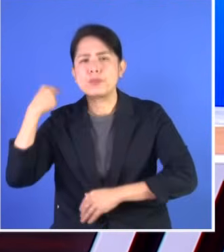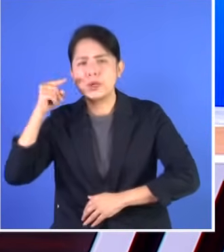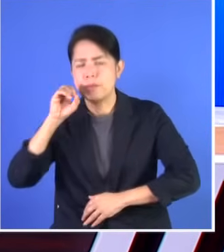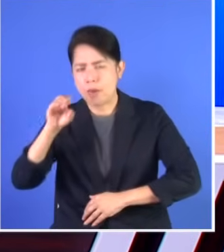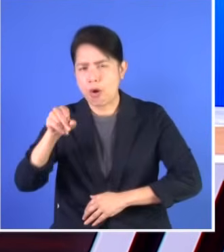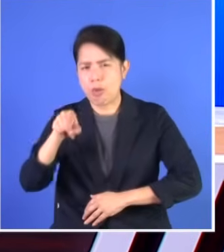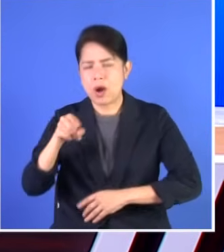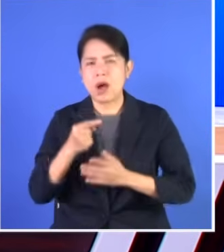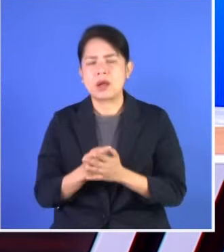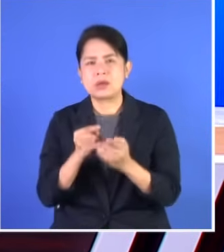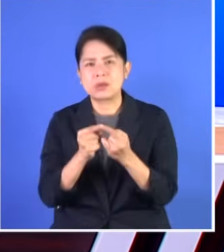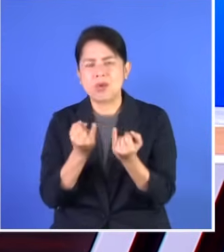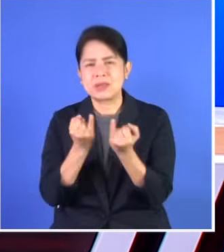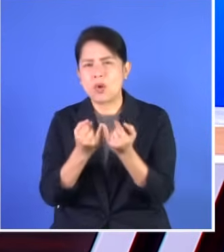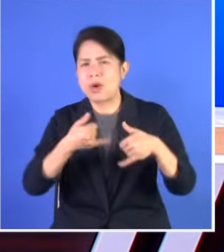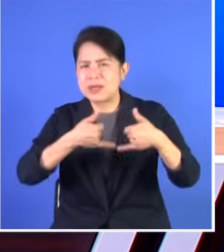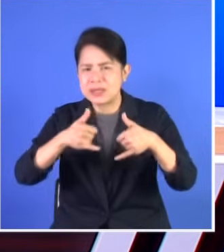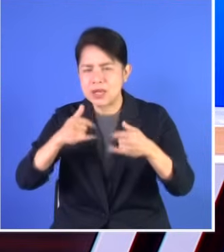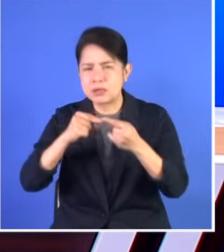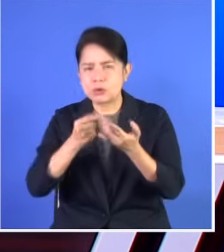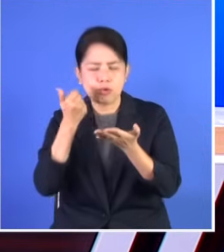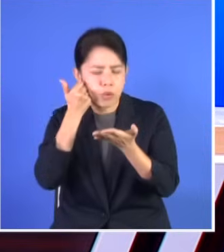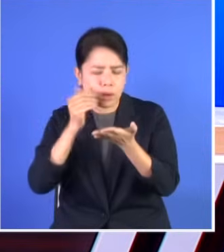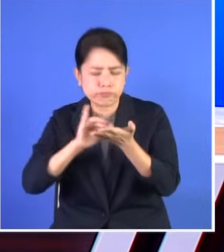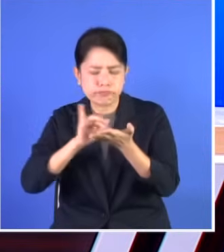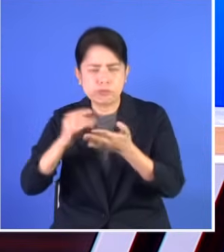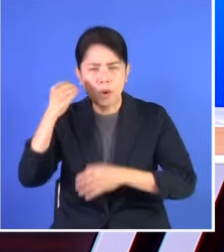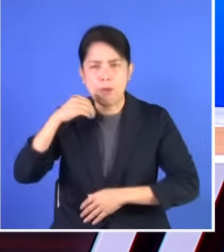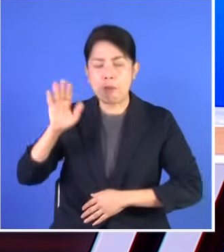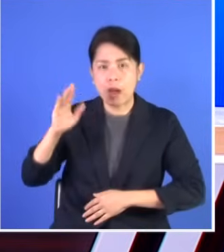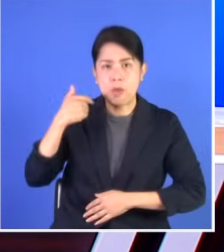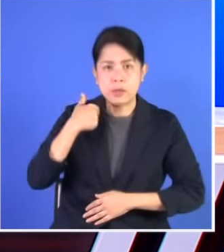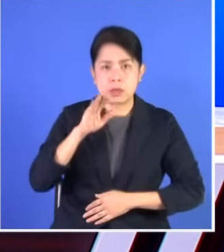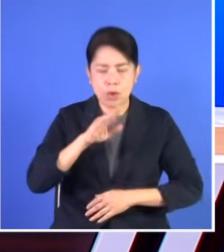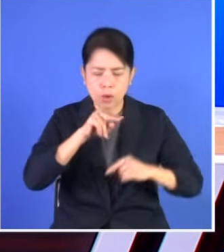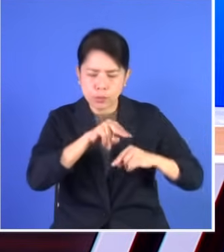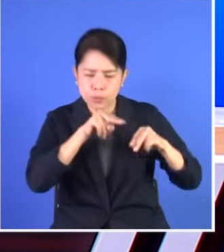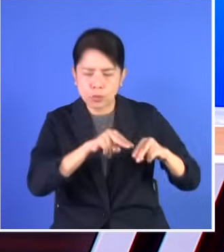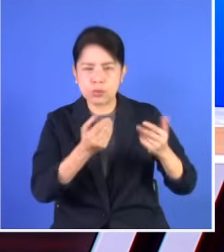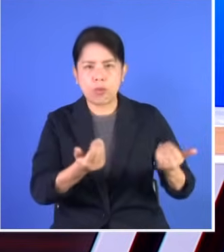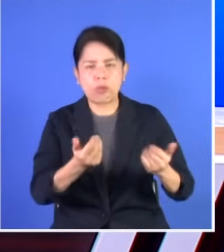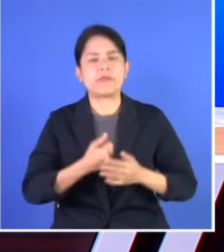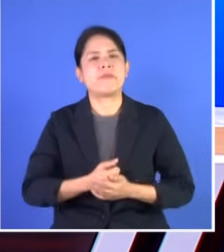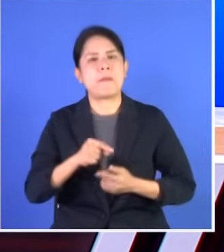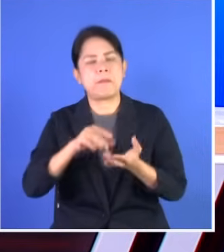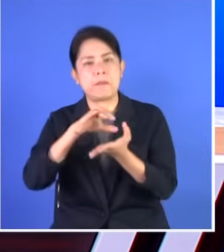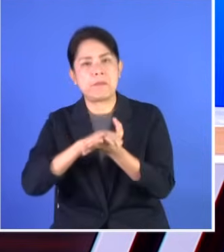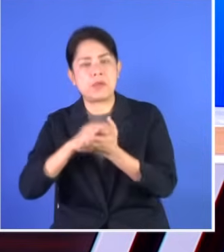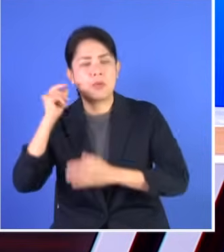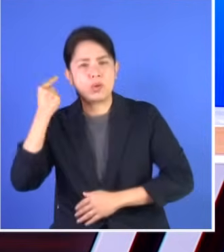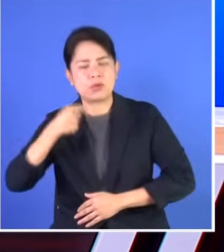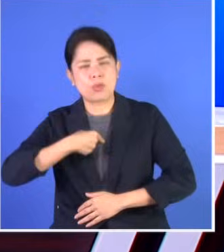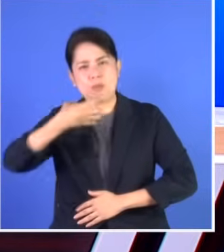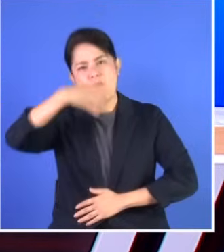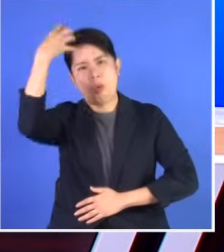ให้ดูแลลูกหน่อยปรากฏว่าเมียฟังคำเตือนของผัวไม่พอใจครับพาลูก3ขวบเนี่ยหนีออกจากบ้านผู้เป็นผัวก็เล